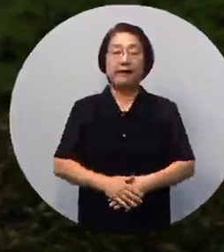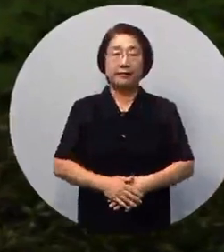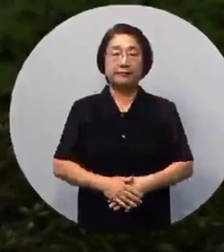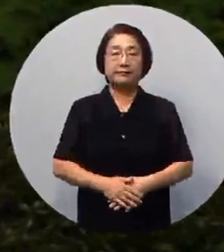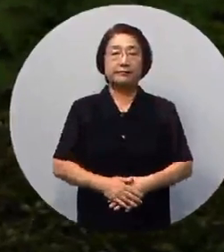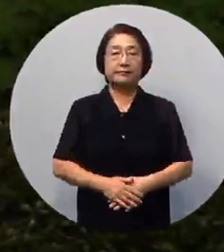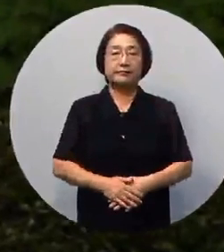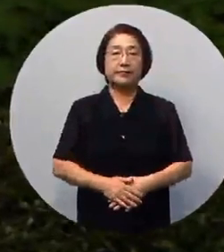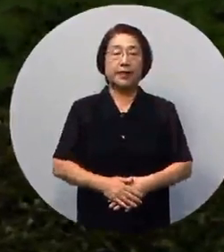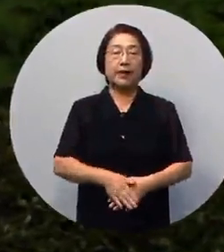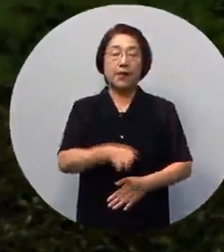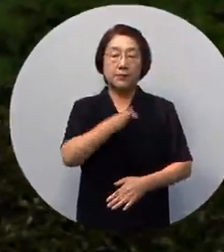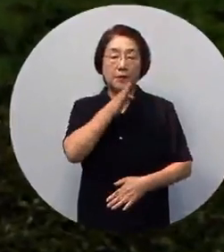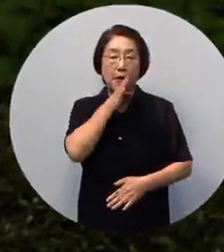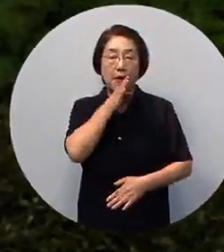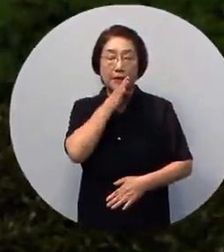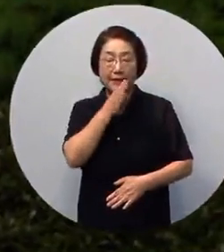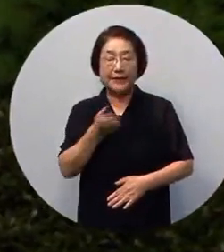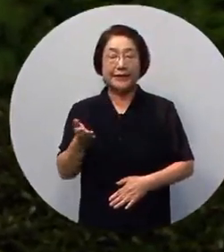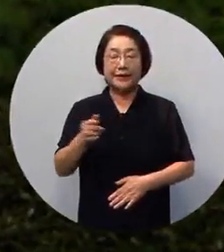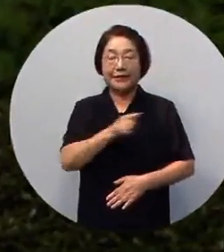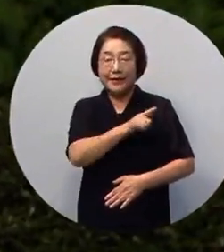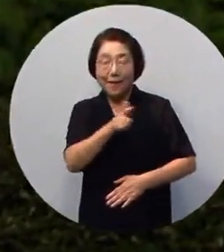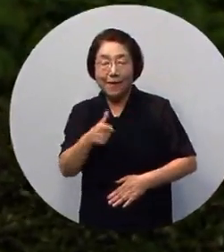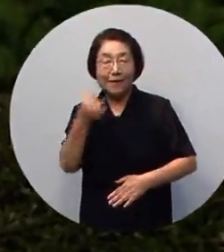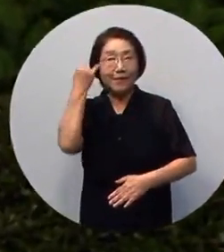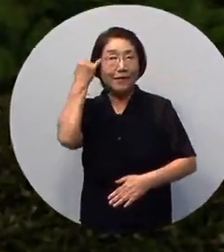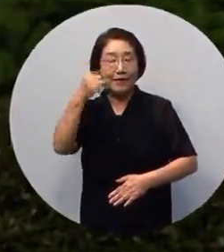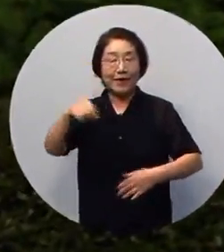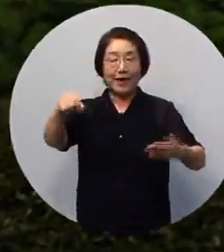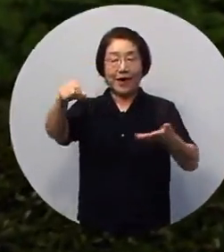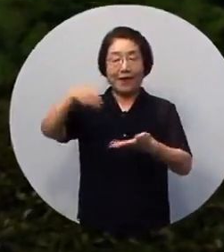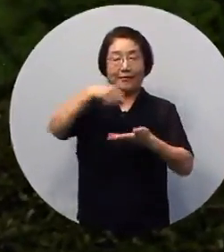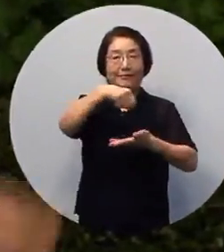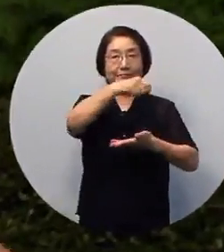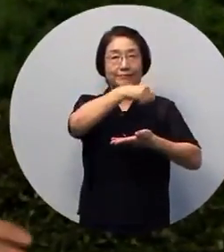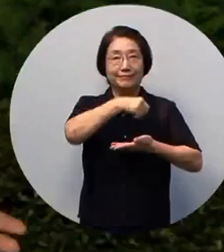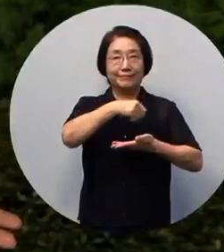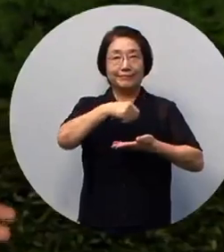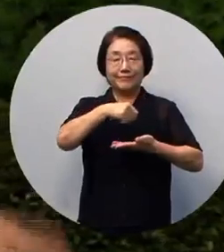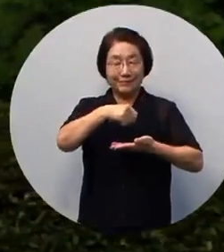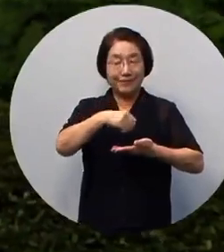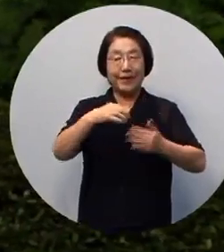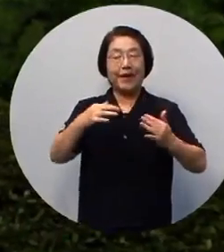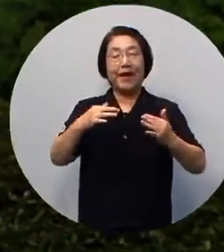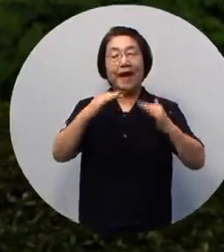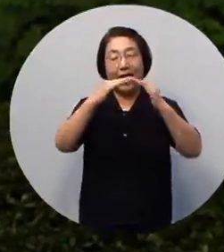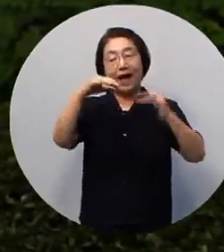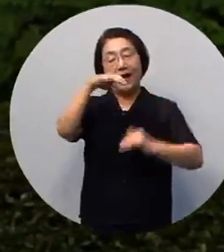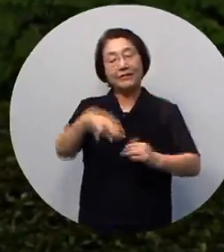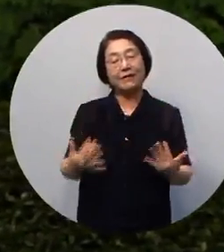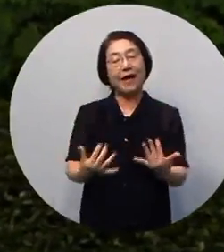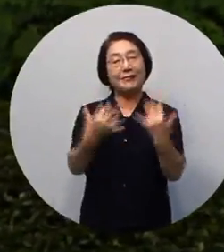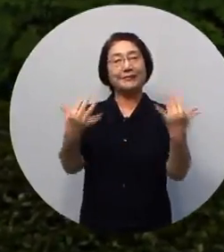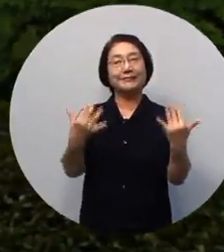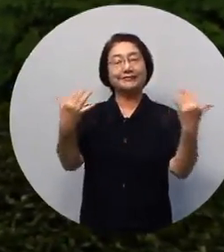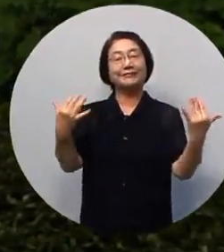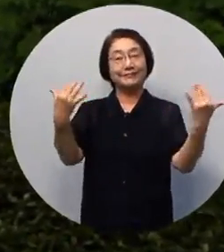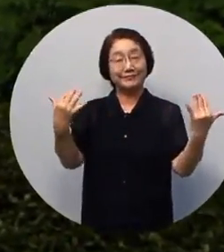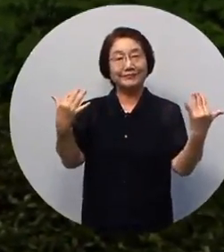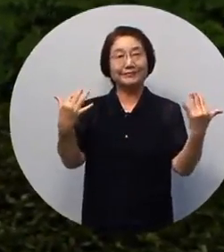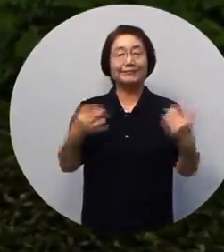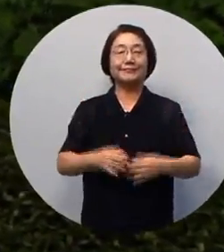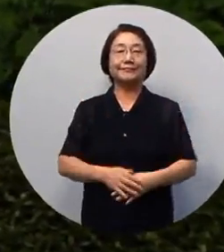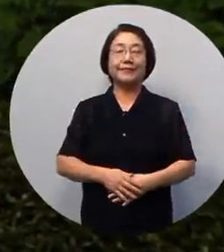ども、本当に次から次に意見が飛び出して、会場全体がエネルギッシュでした。この